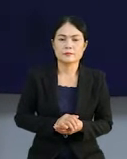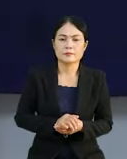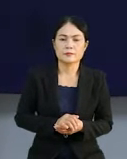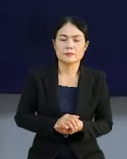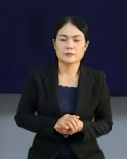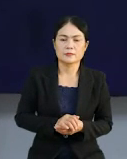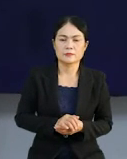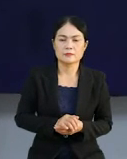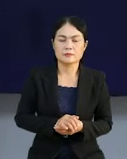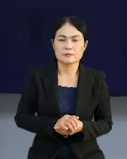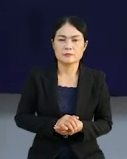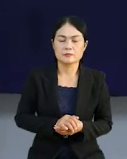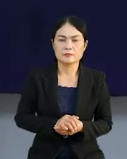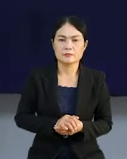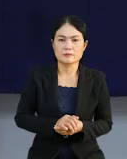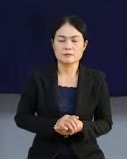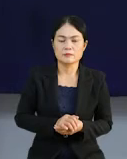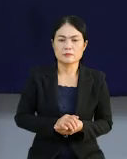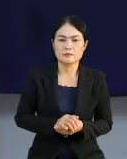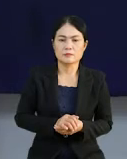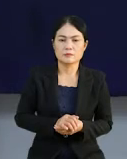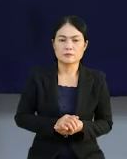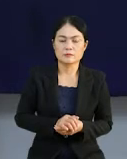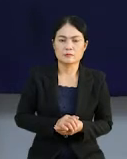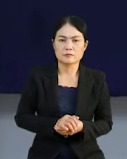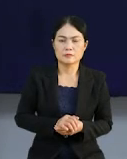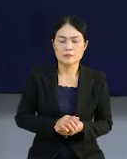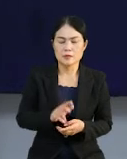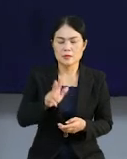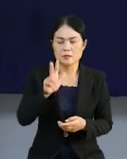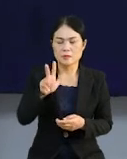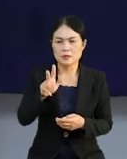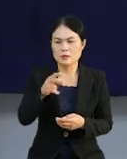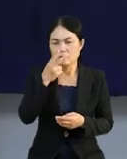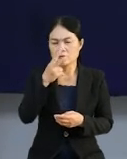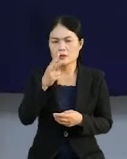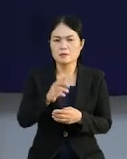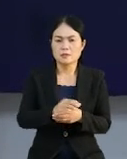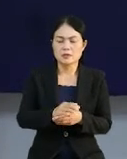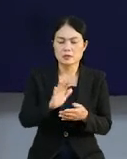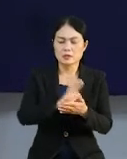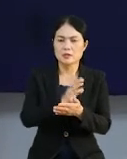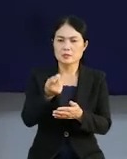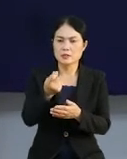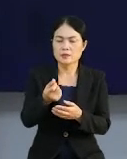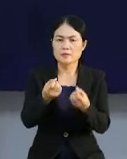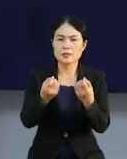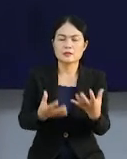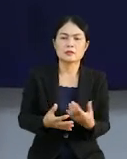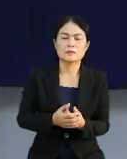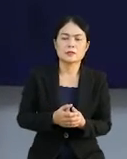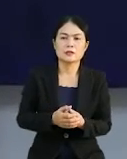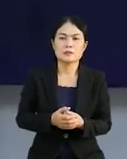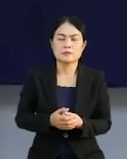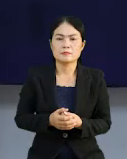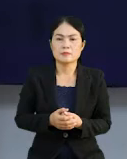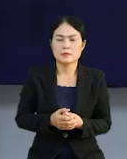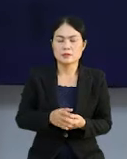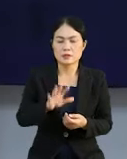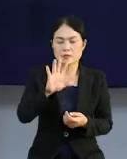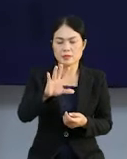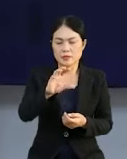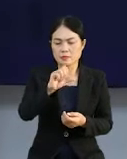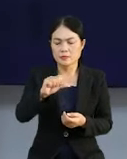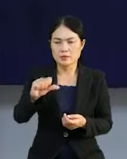chà cô hai chẳng con khó mơ rụp có đáp prạ mán con chà cứ có đáp prạ pram